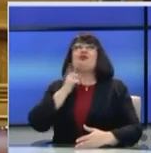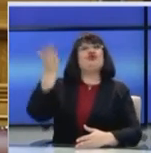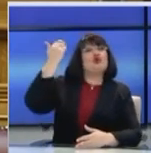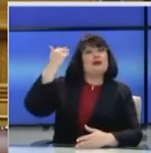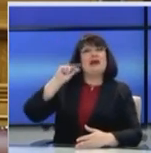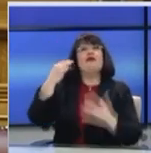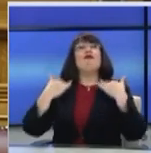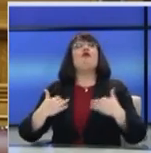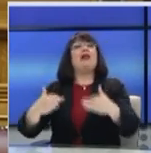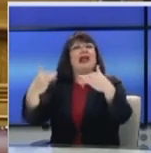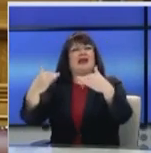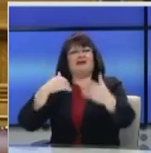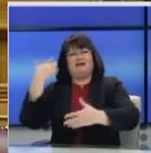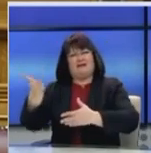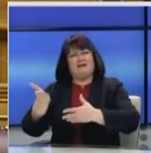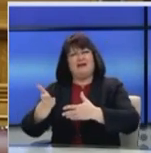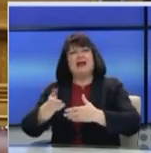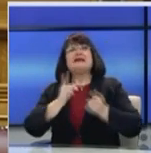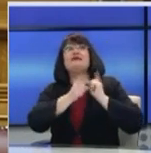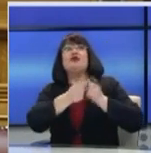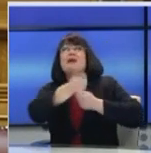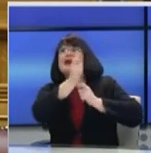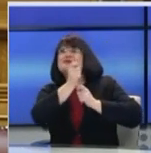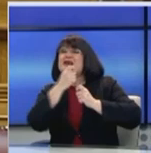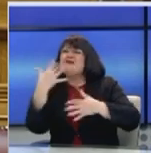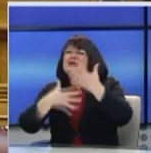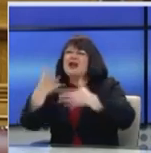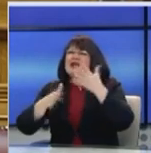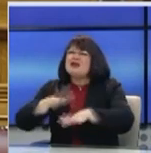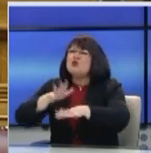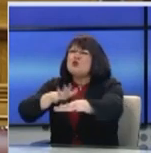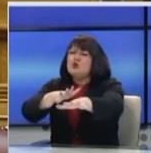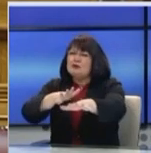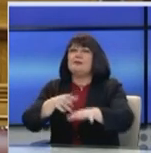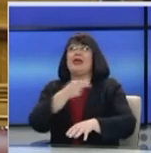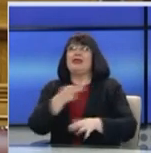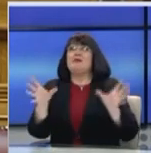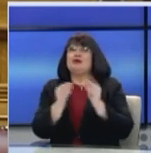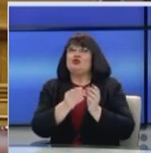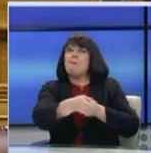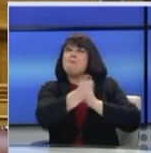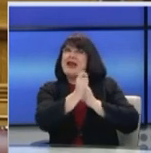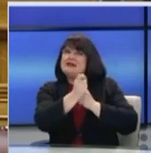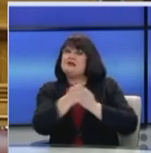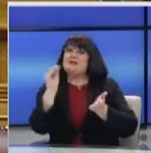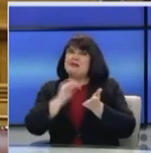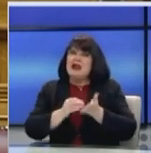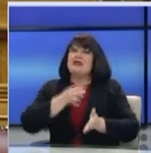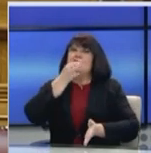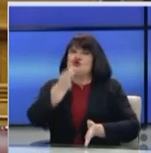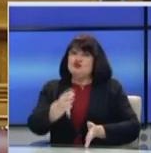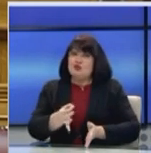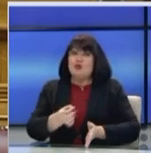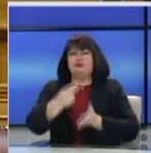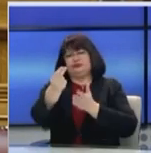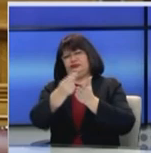αφορμή την ψήφιση της Συμφωνίας των Πρεσπών, για τις οποίες πρέσπες θα σας πω ακόμα μία φορά